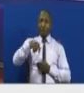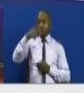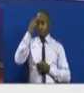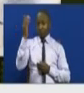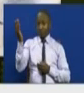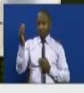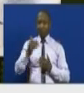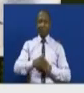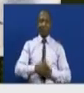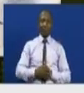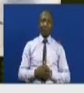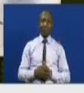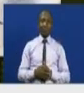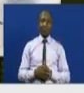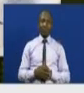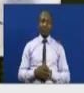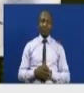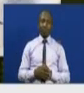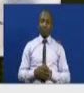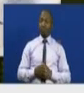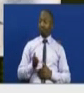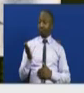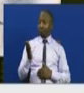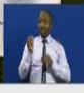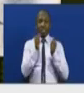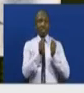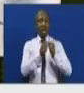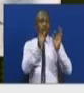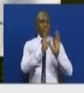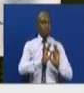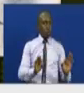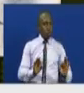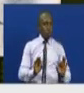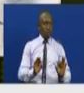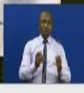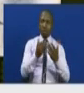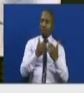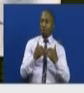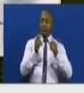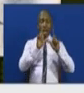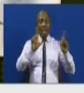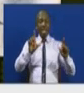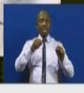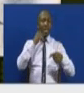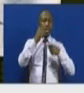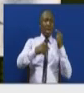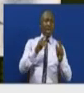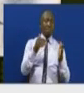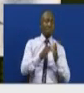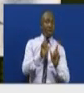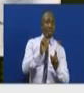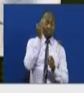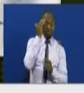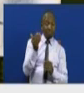mapumziko. Ni jambo zuri, kwa maana tutajua ligi itaendelea kwa muda gani ambapo kwa swala la